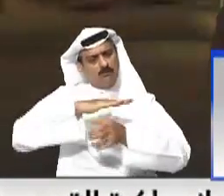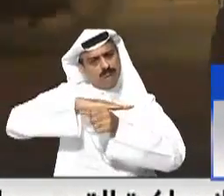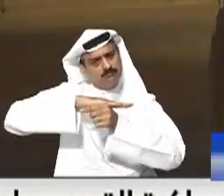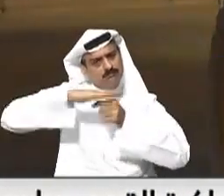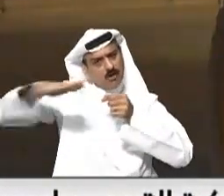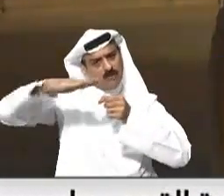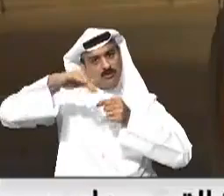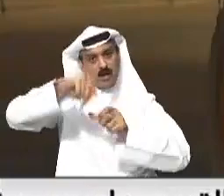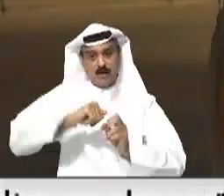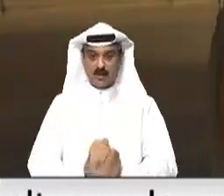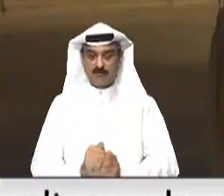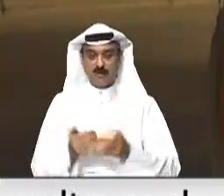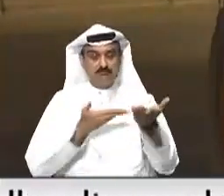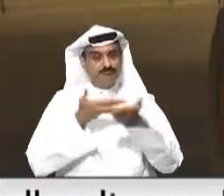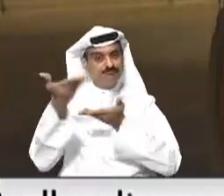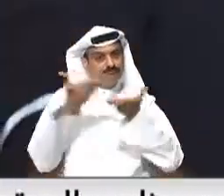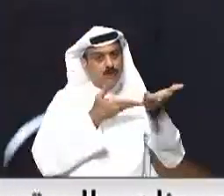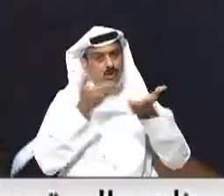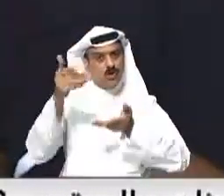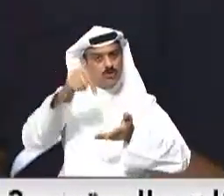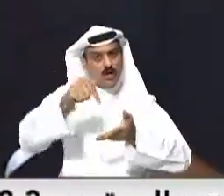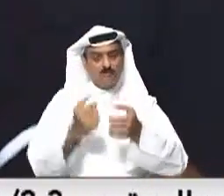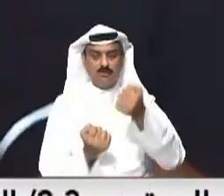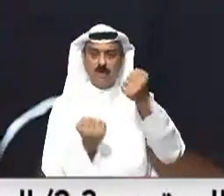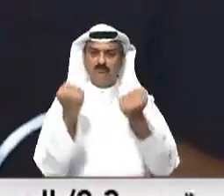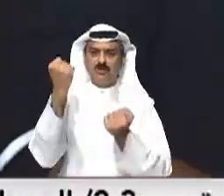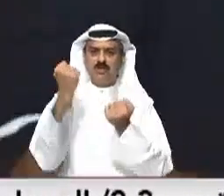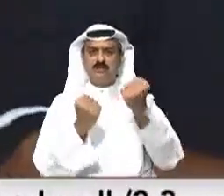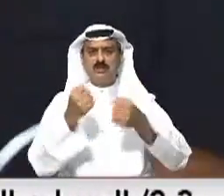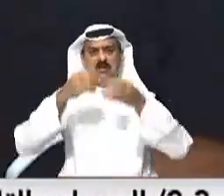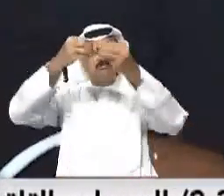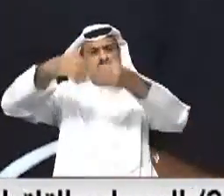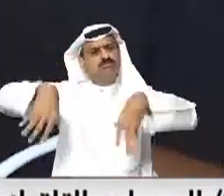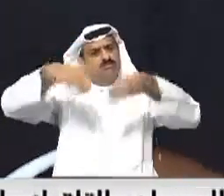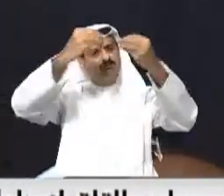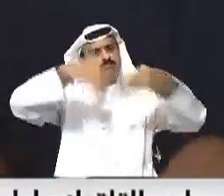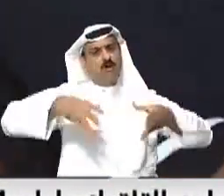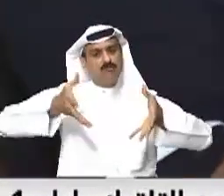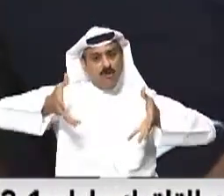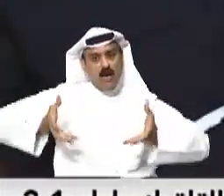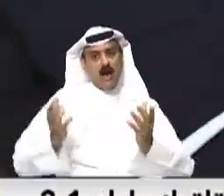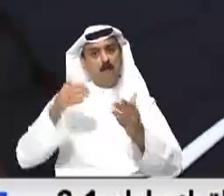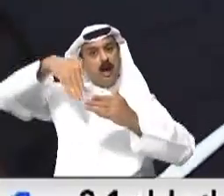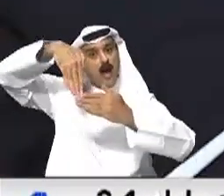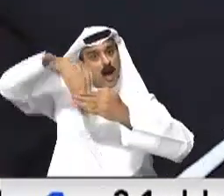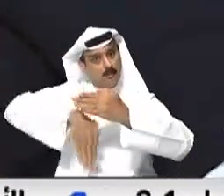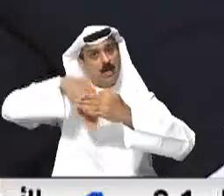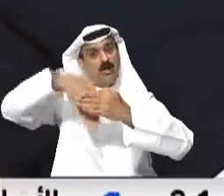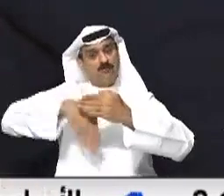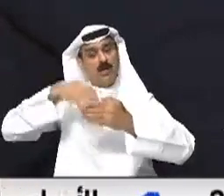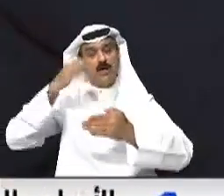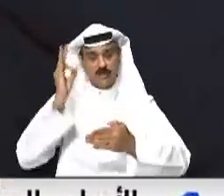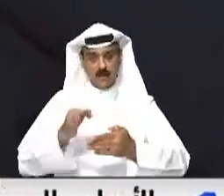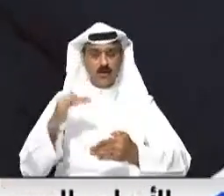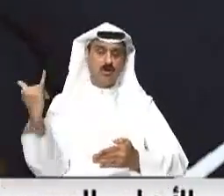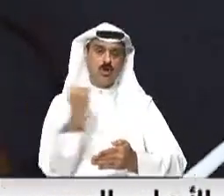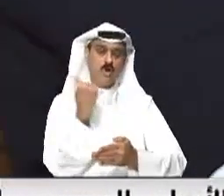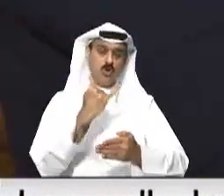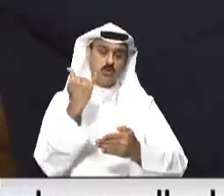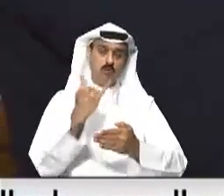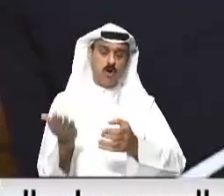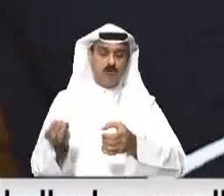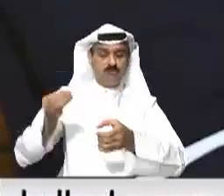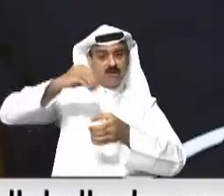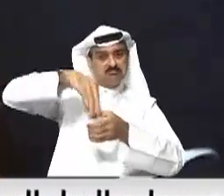أي تعامل مع خشونة في الترب خشونة في الأسفلت أو غيره، لكن حفر عميقة تسبب بتلف